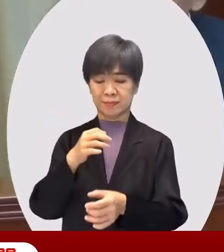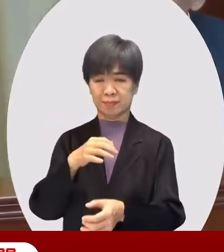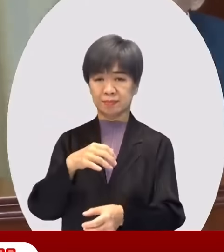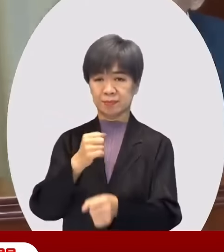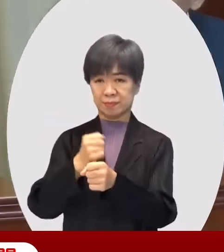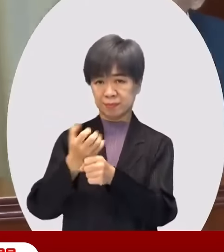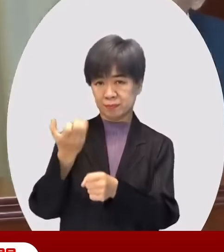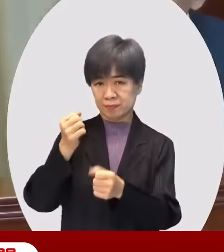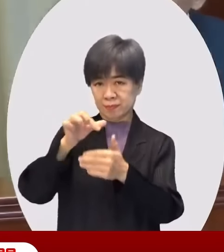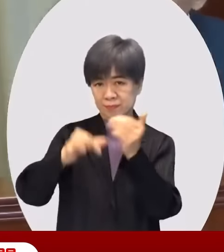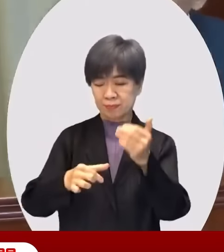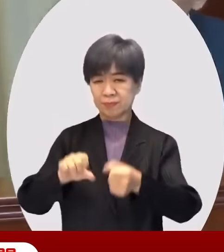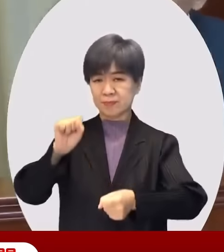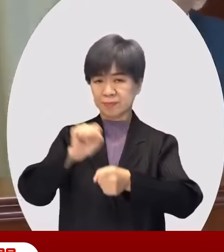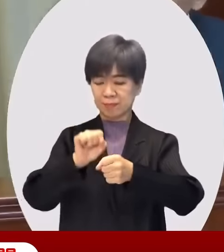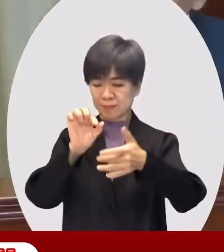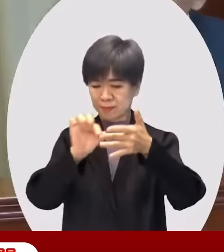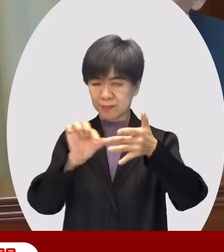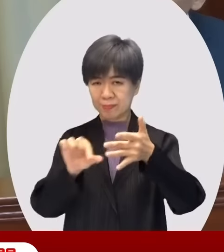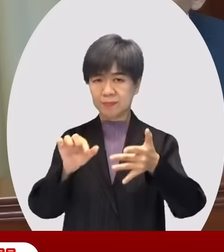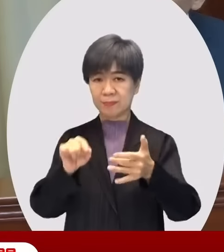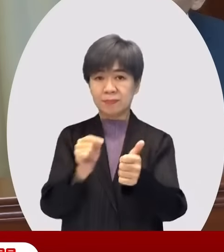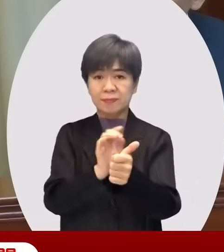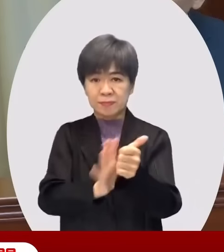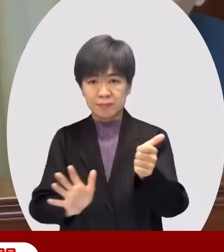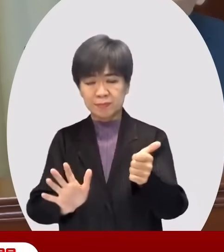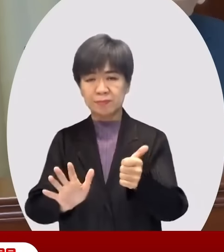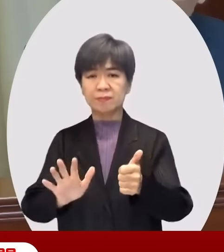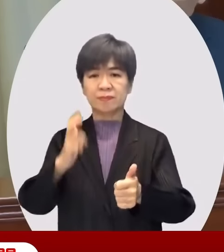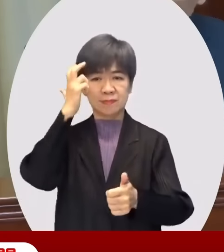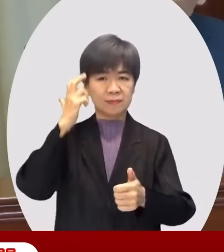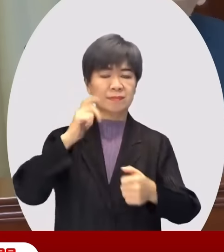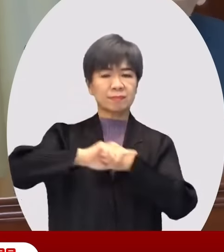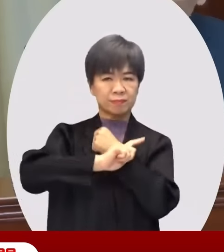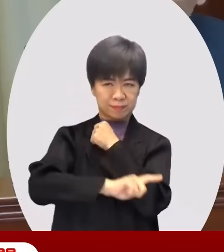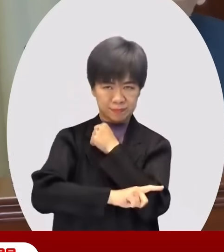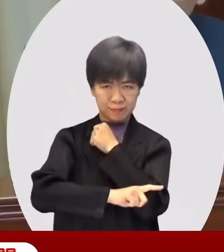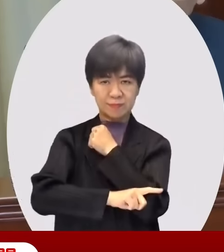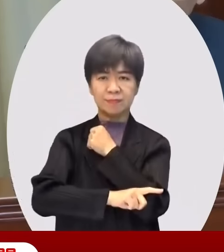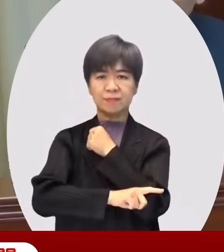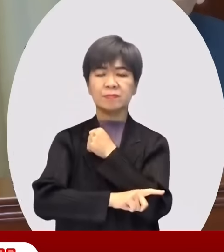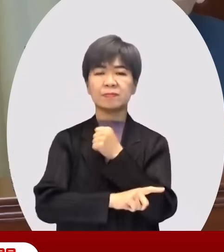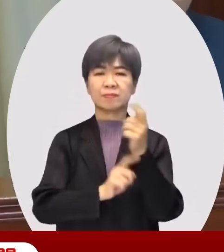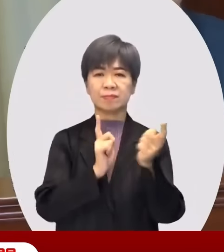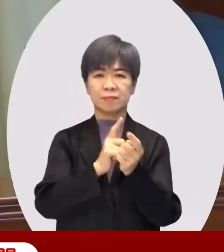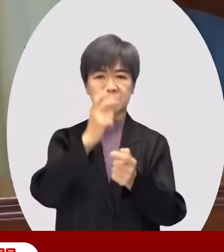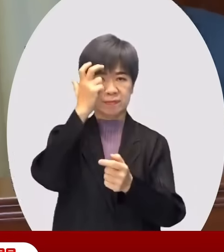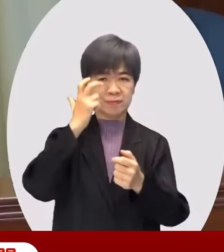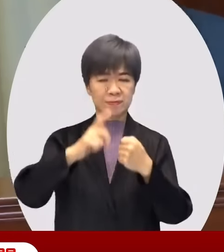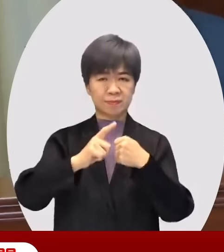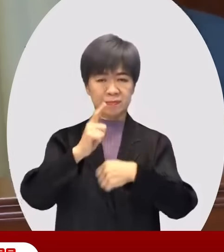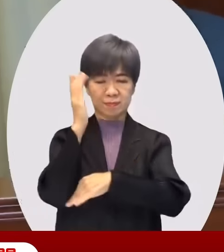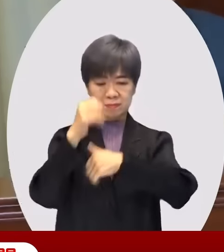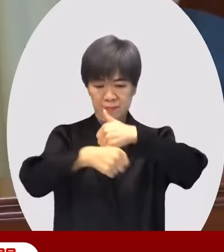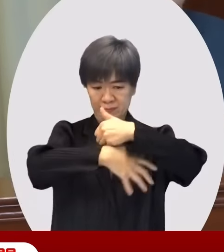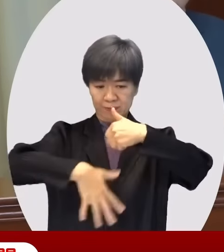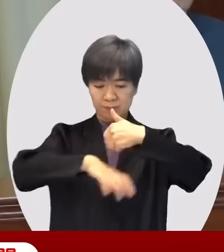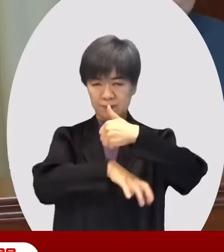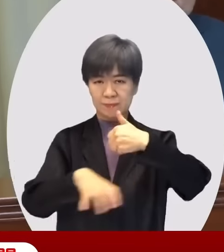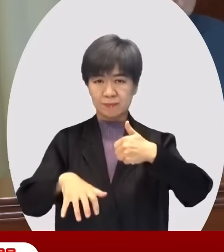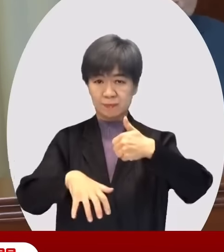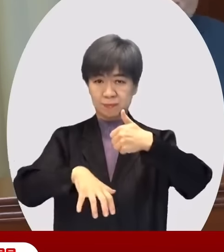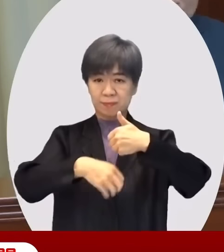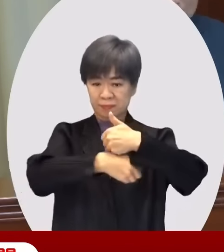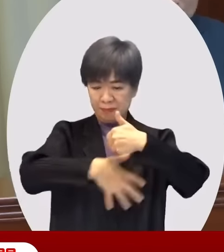权行使法的这个增修订直接影响了宪法上对宪法机关的组织跟它的权